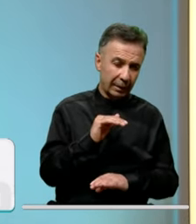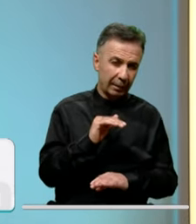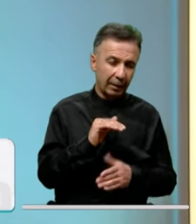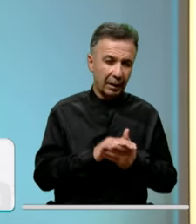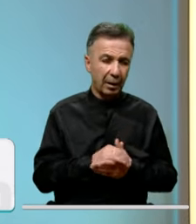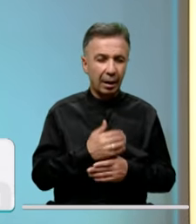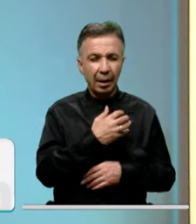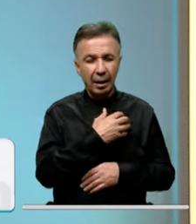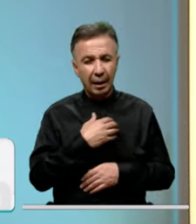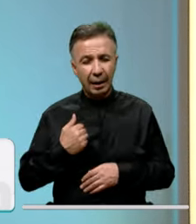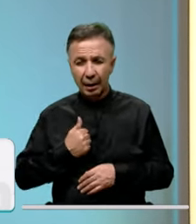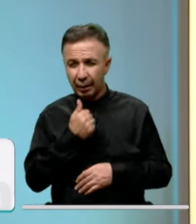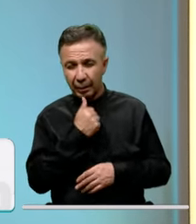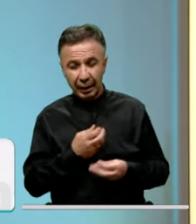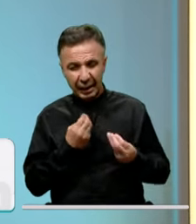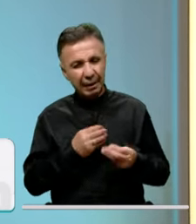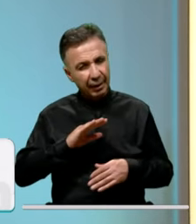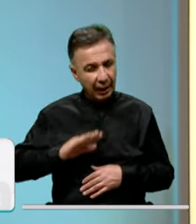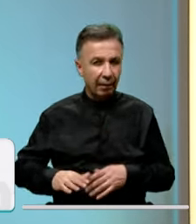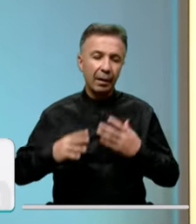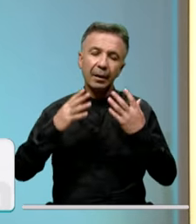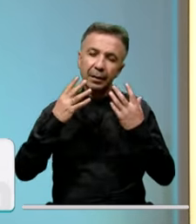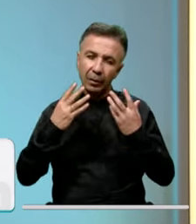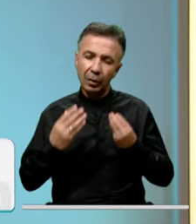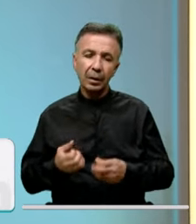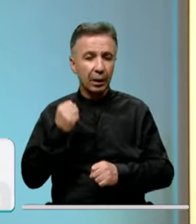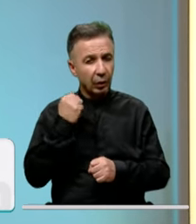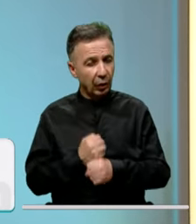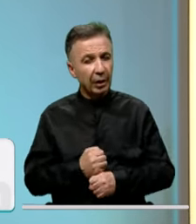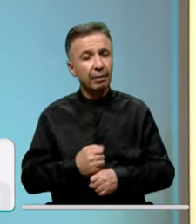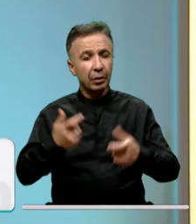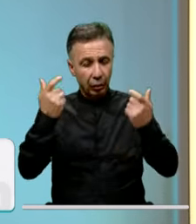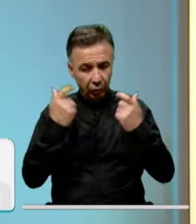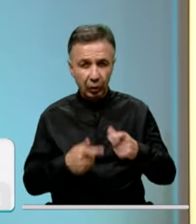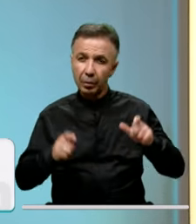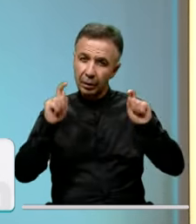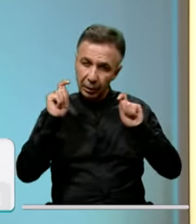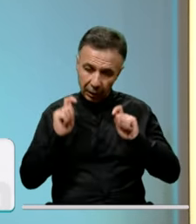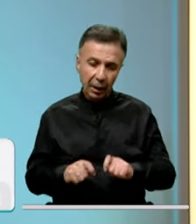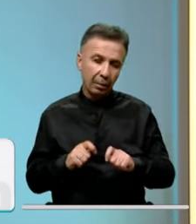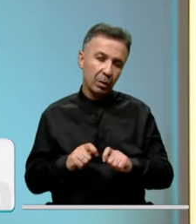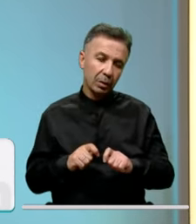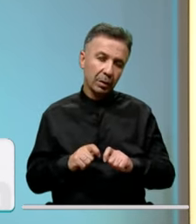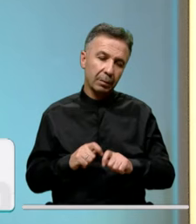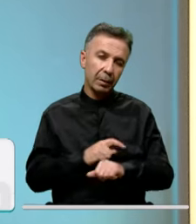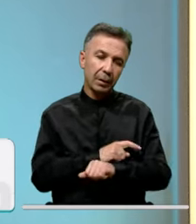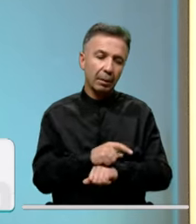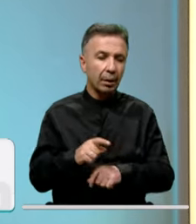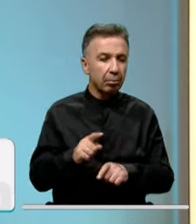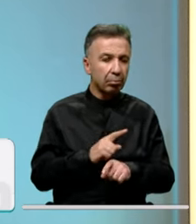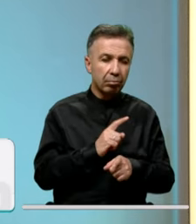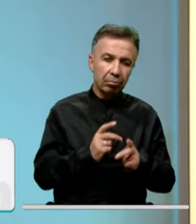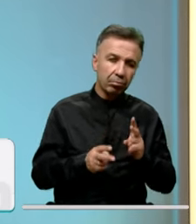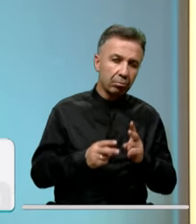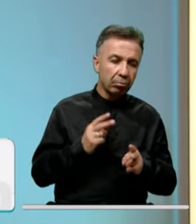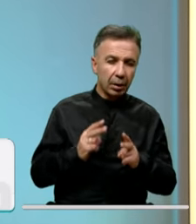onlara iyi bir evlat olarak vazifemizi yapıyor isek, zaman zaman